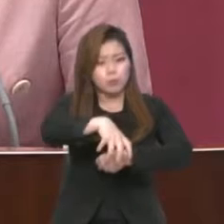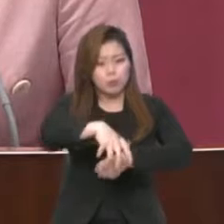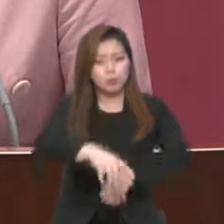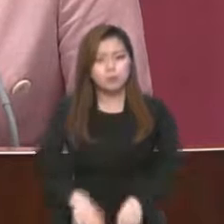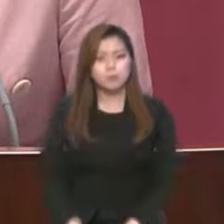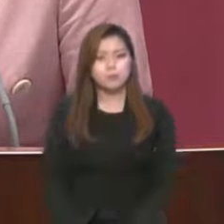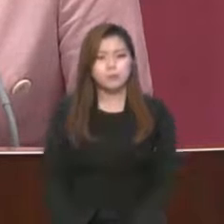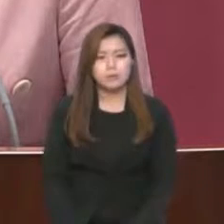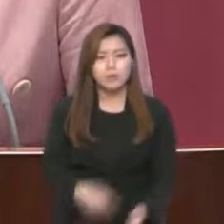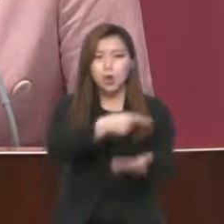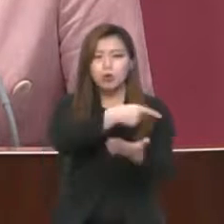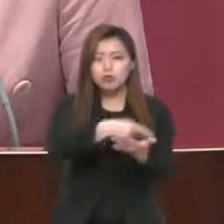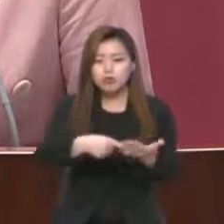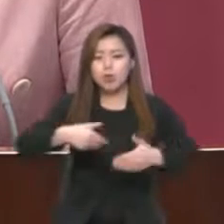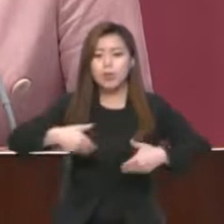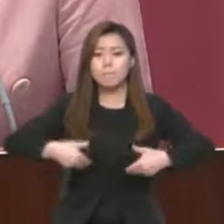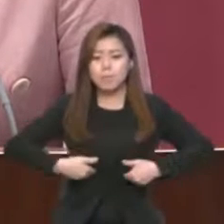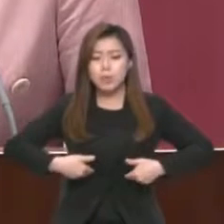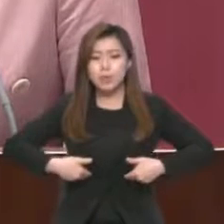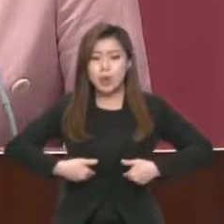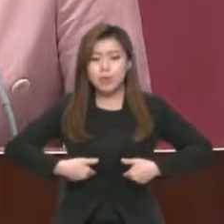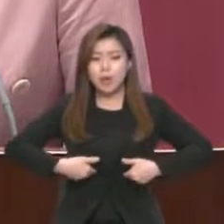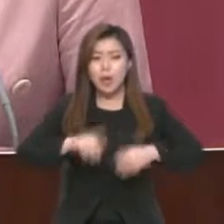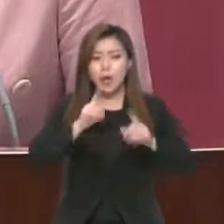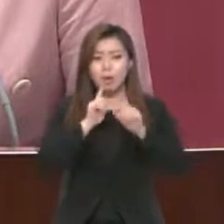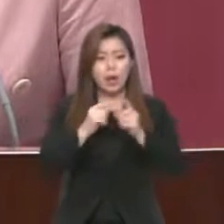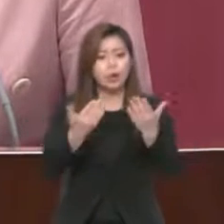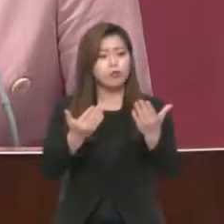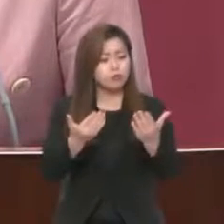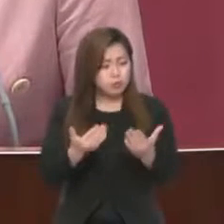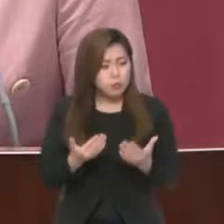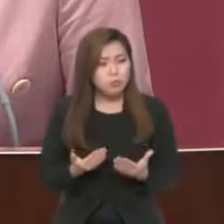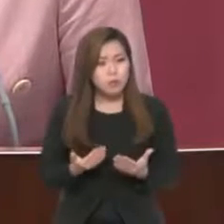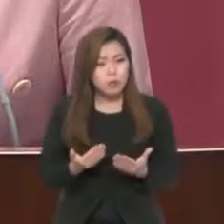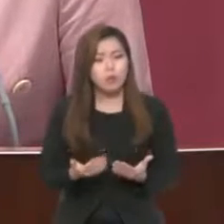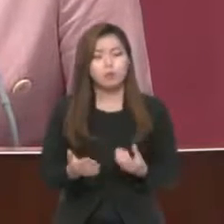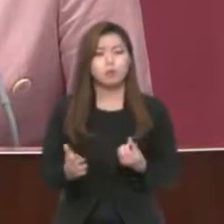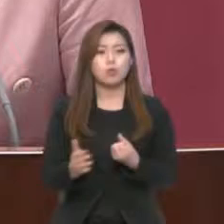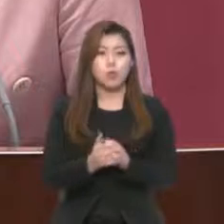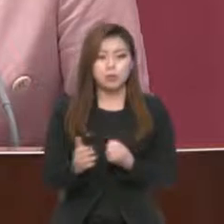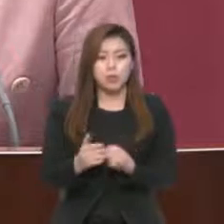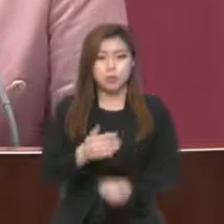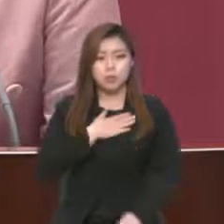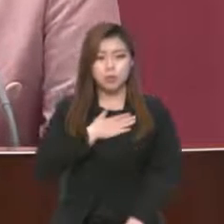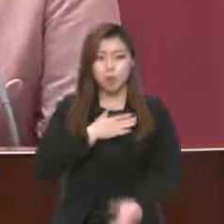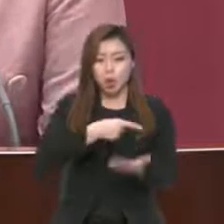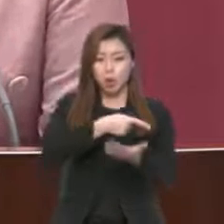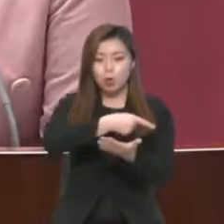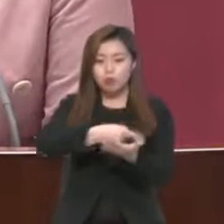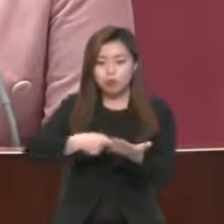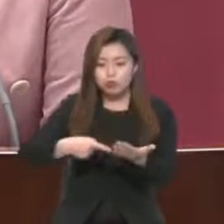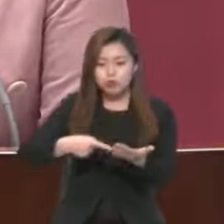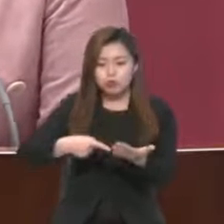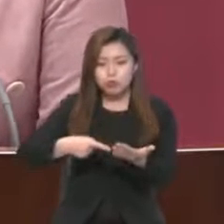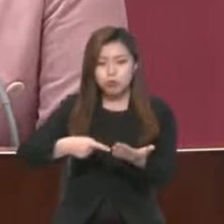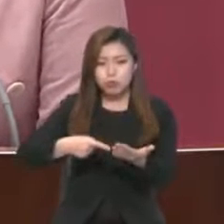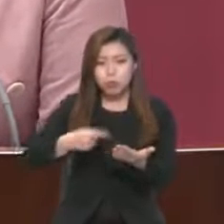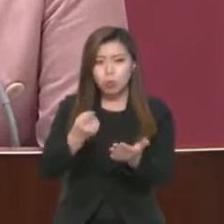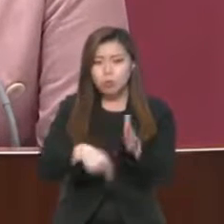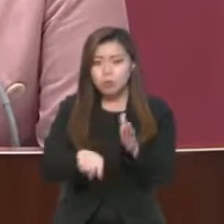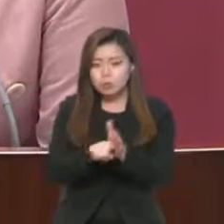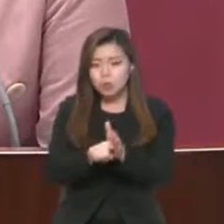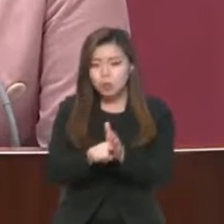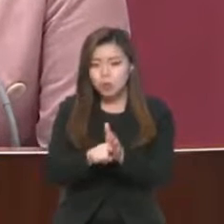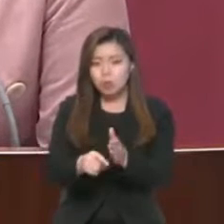그 수술의 필요성을 얘기해서 그분이 수술을 해주신 거여서 당연히 수술하기 위해서는 병가를 받아야 되겠죠. 그래서 병가